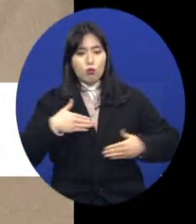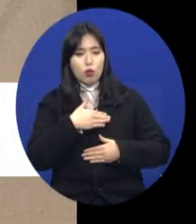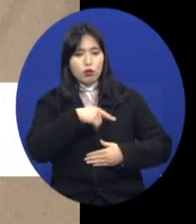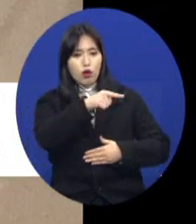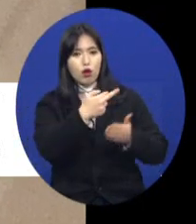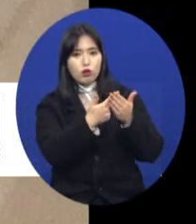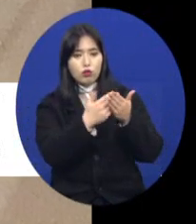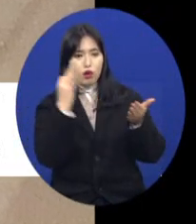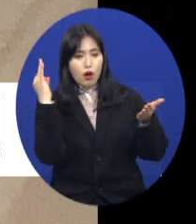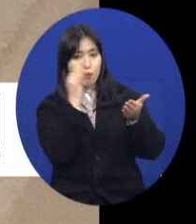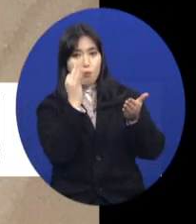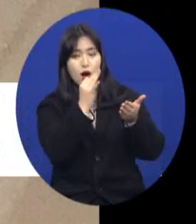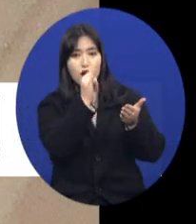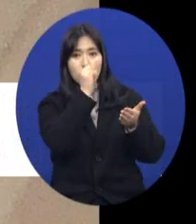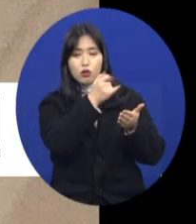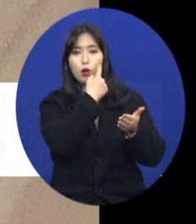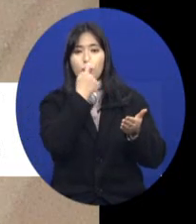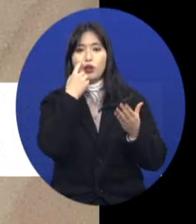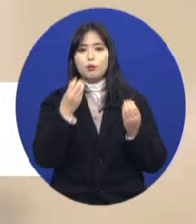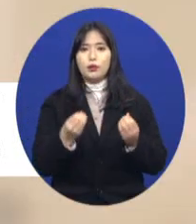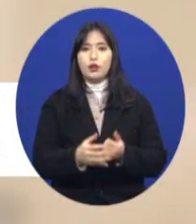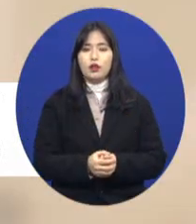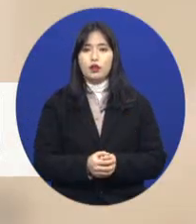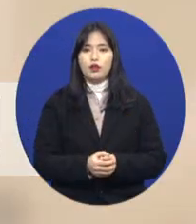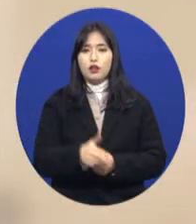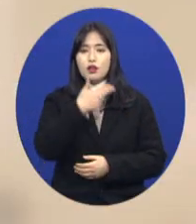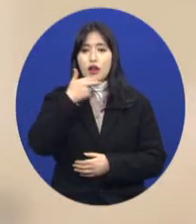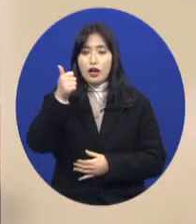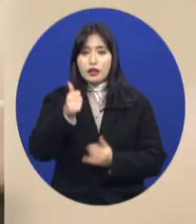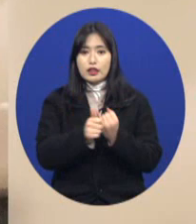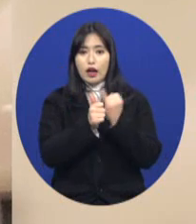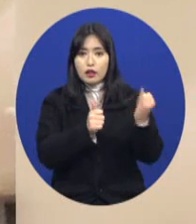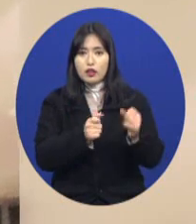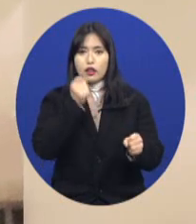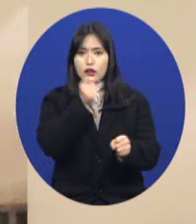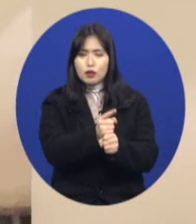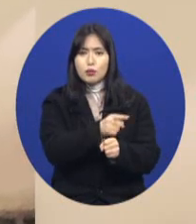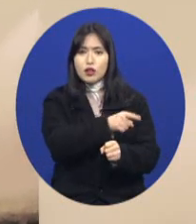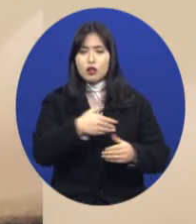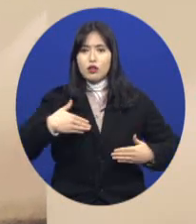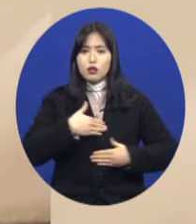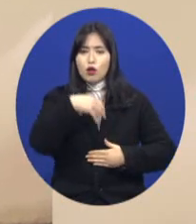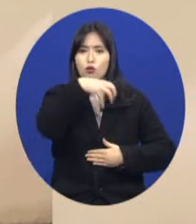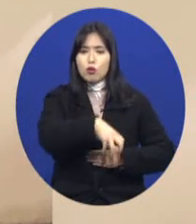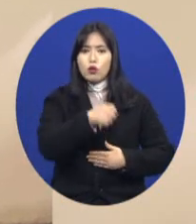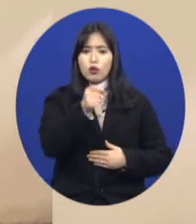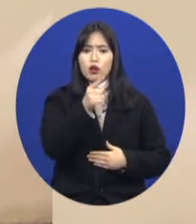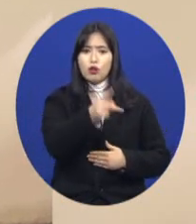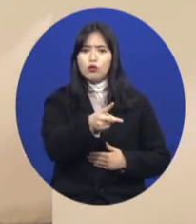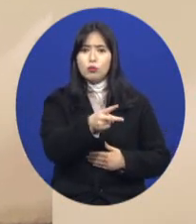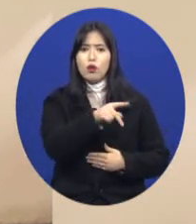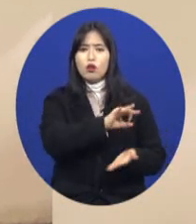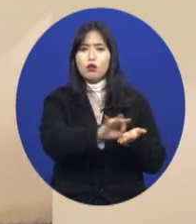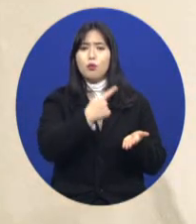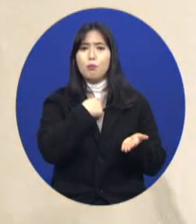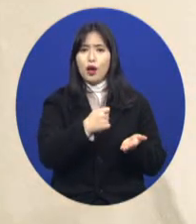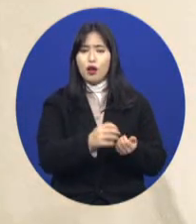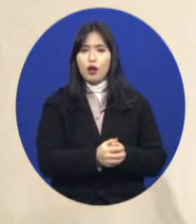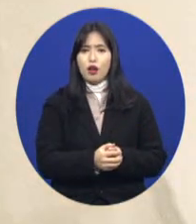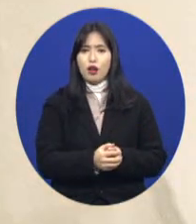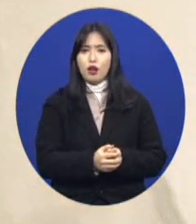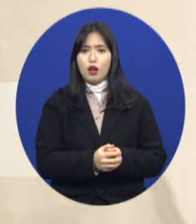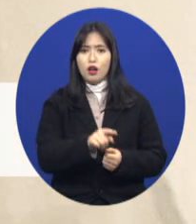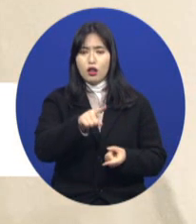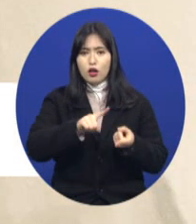훤히 들여다 보이는 것을 확인한 겁니다 a 씨의 아내가 이미 여성 사우나 를 두 차례 이용한 되었습니다 으